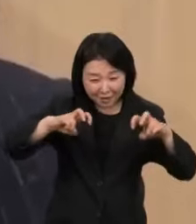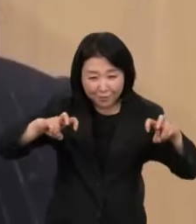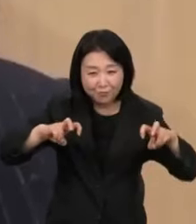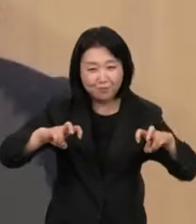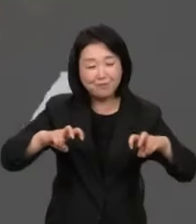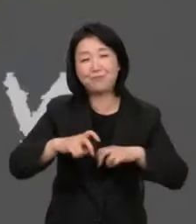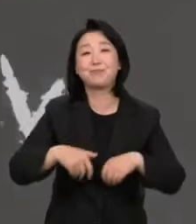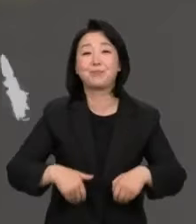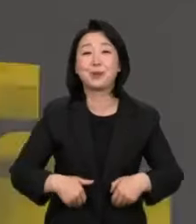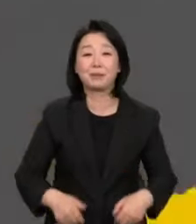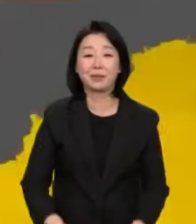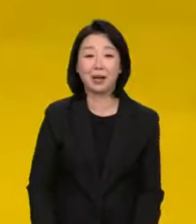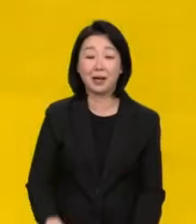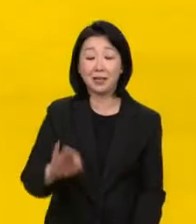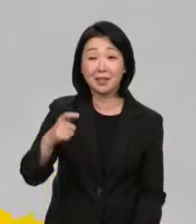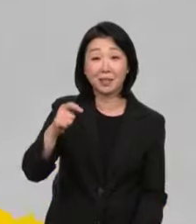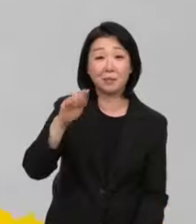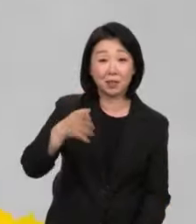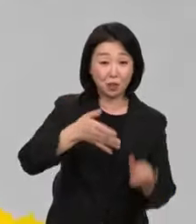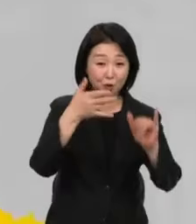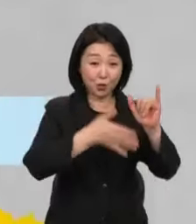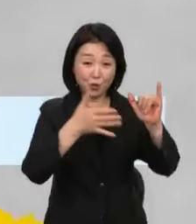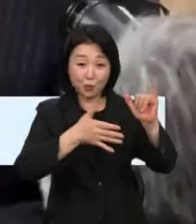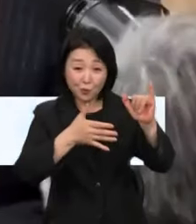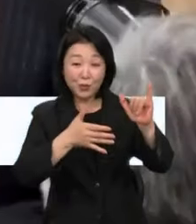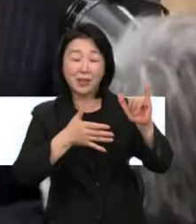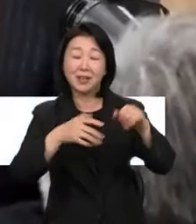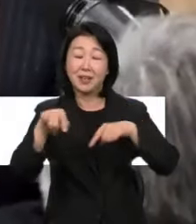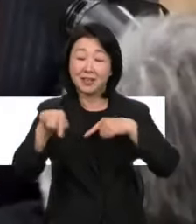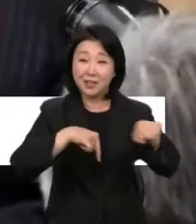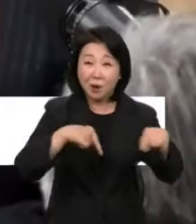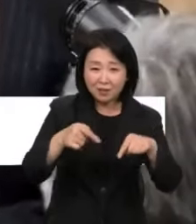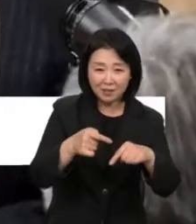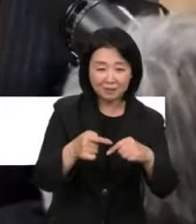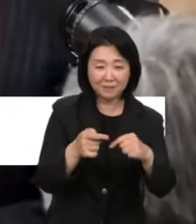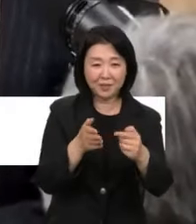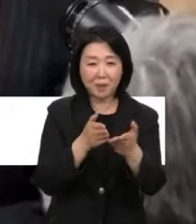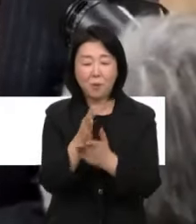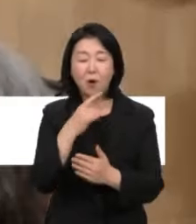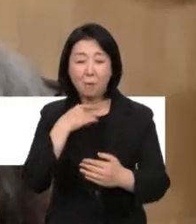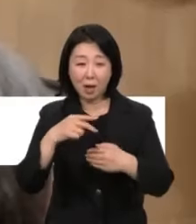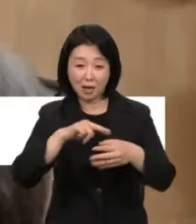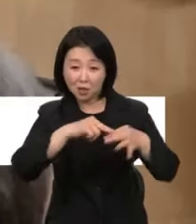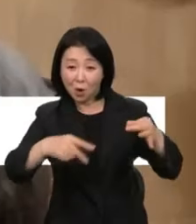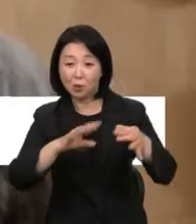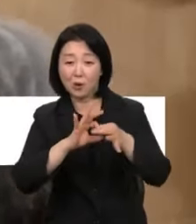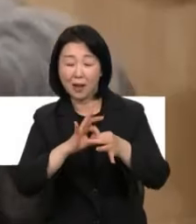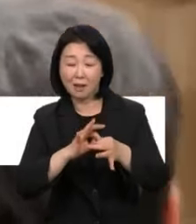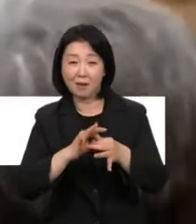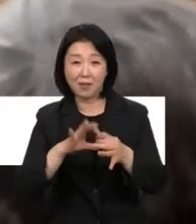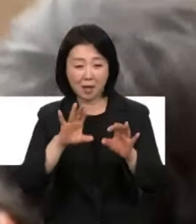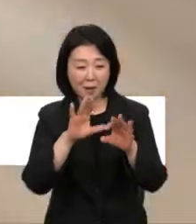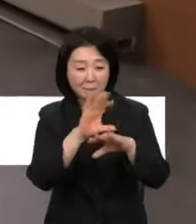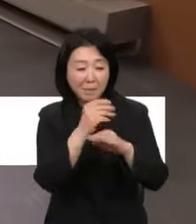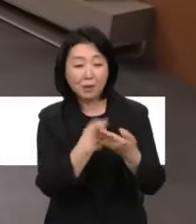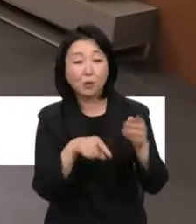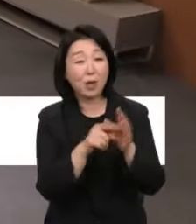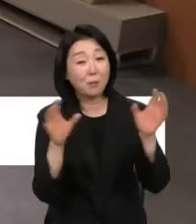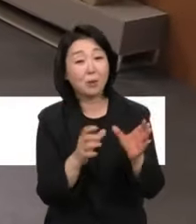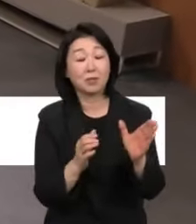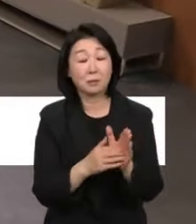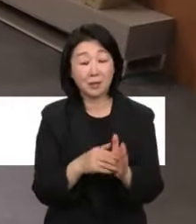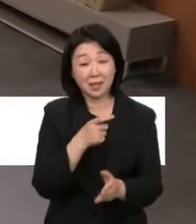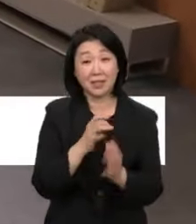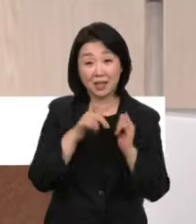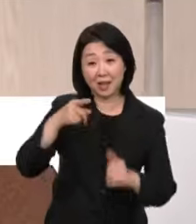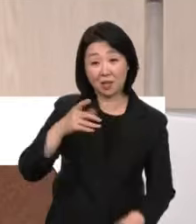필요하겠죠? JTBC 유튜브 정치시사 토크쇼 장르만 여의도팀이 개표 방송을 위해 뭉쳤습니다. 진행자